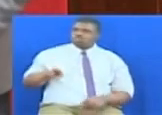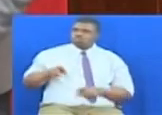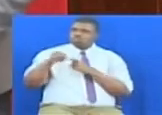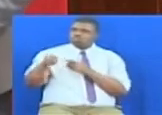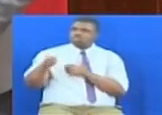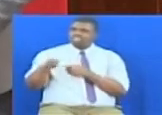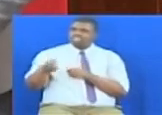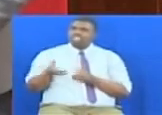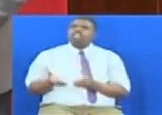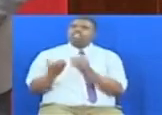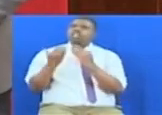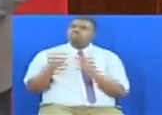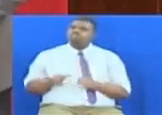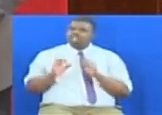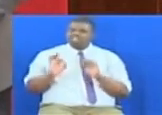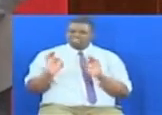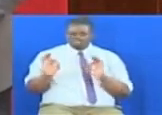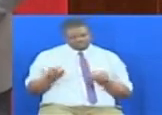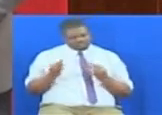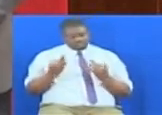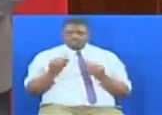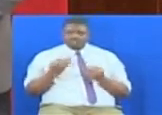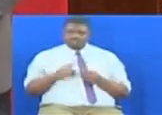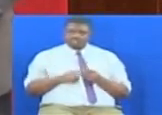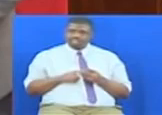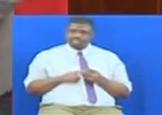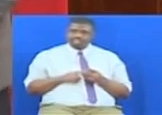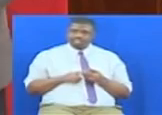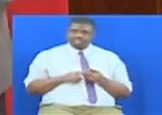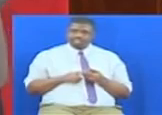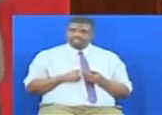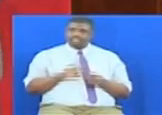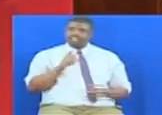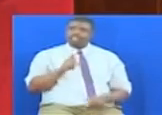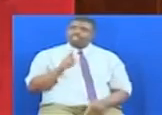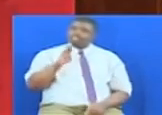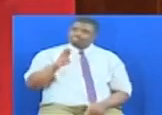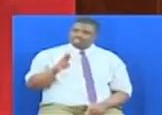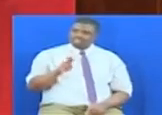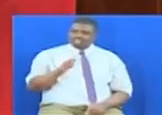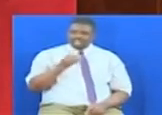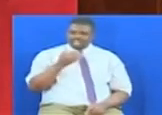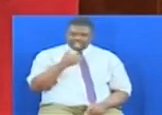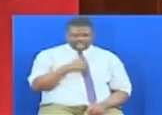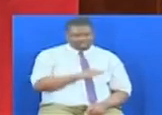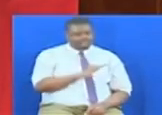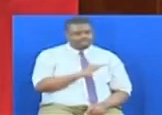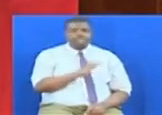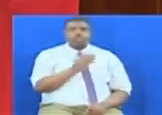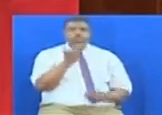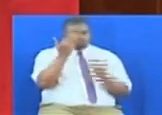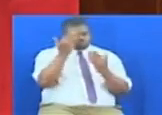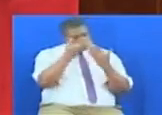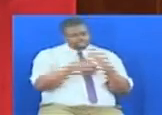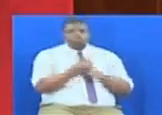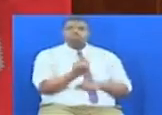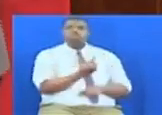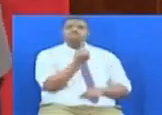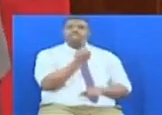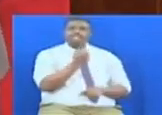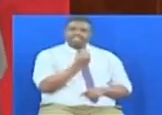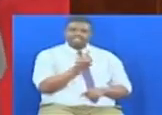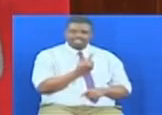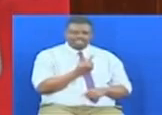Hivi inawezekanaje KUB atembee usiku peke yake ana ulinzi